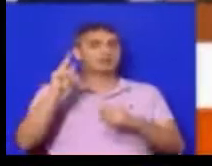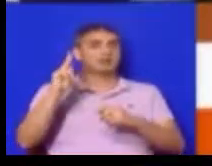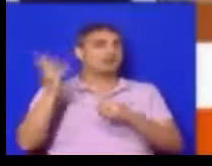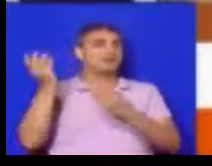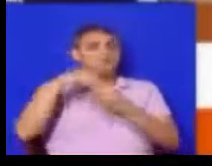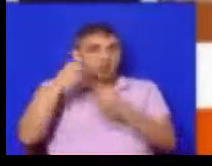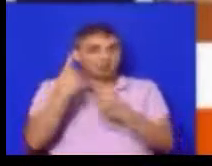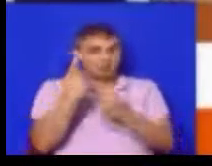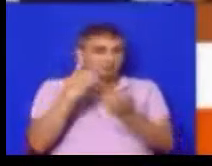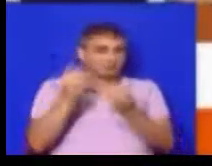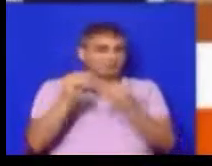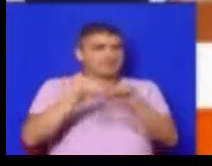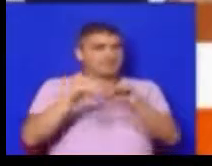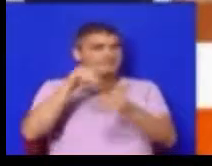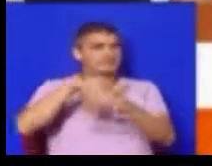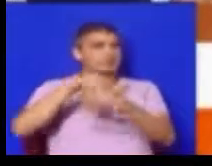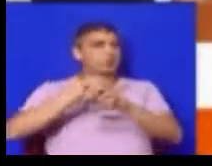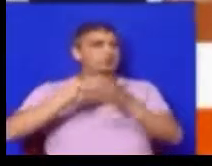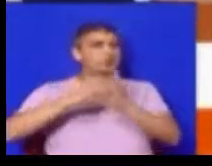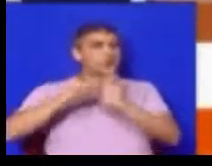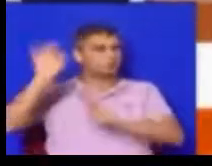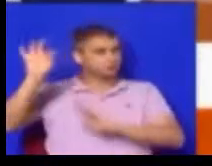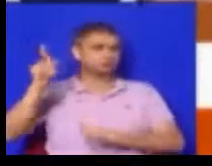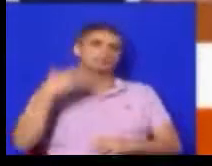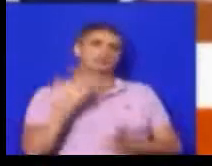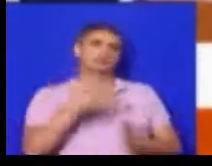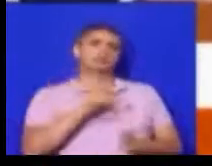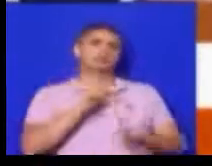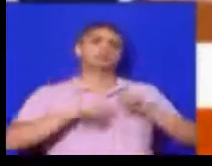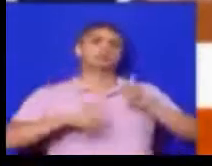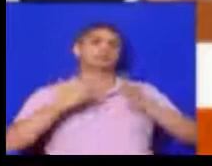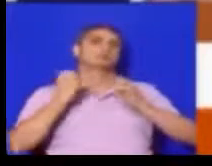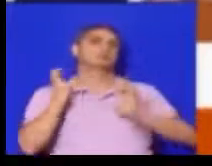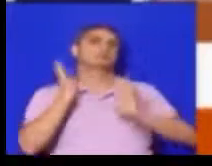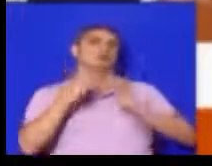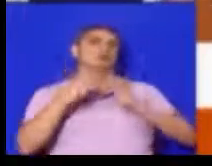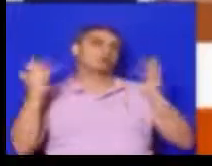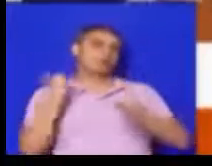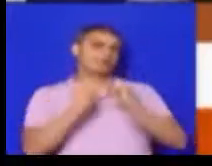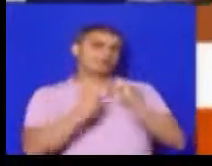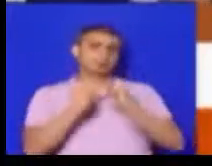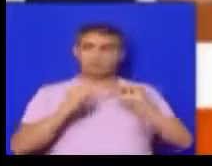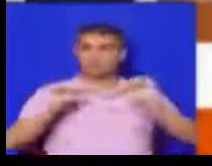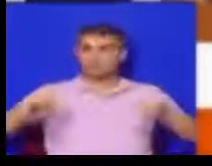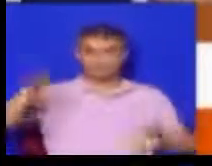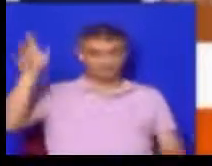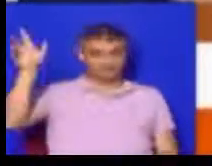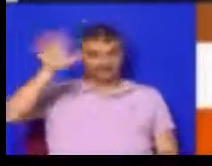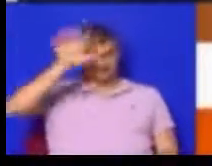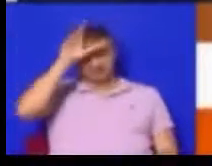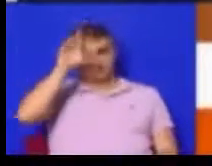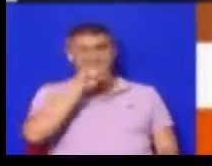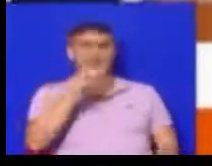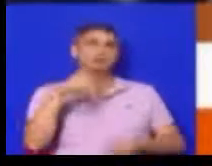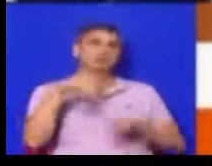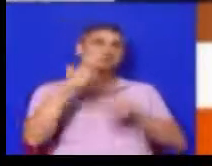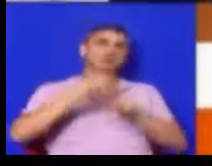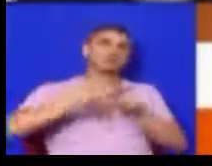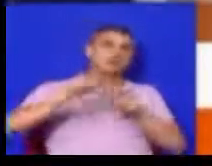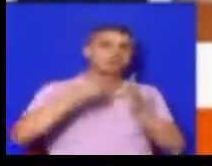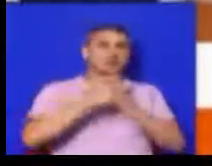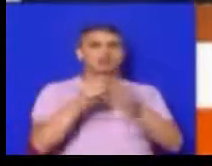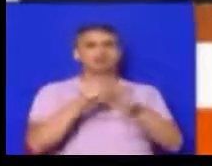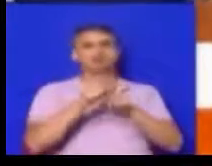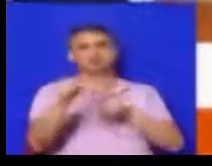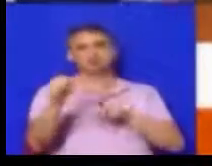תהיה מבחינתנו טעות קשה. דווקא פה הנשיא רוחני דיבר על 3-6 חודשים. אני הייתי לוקח